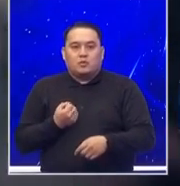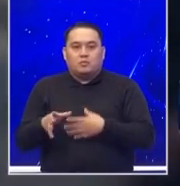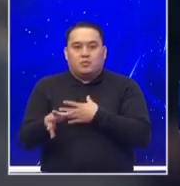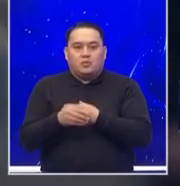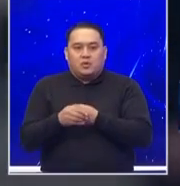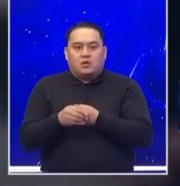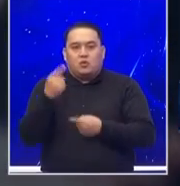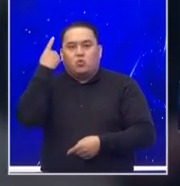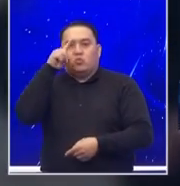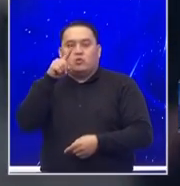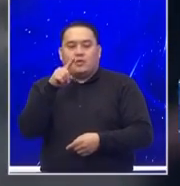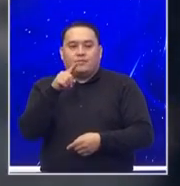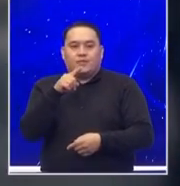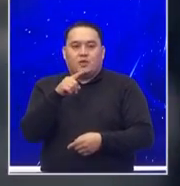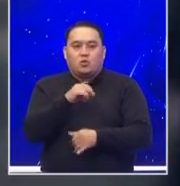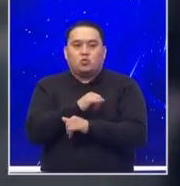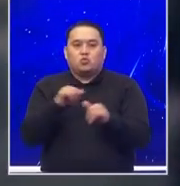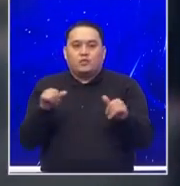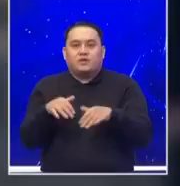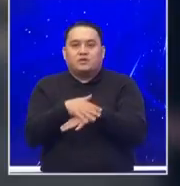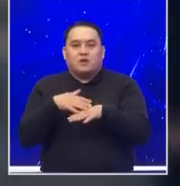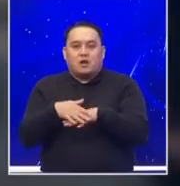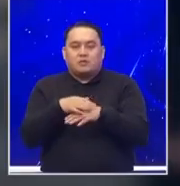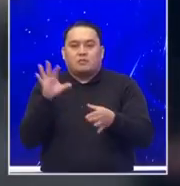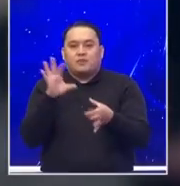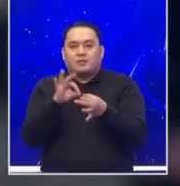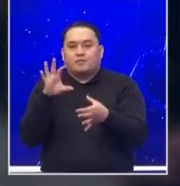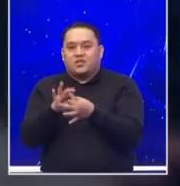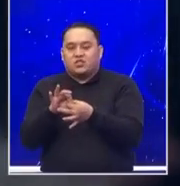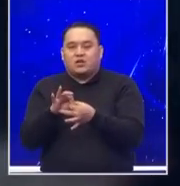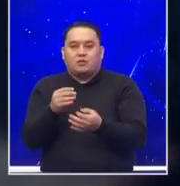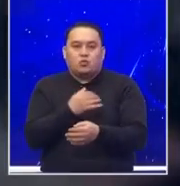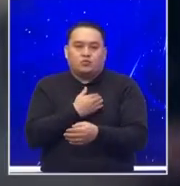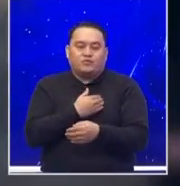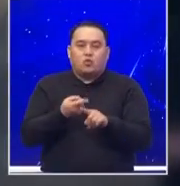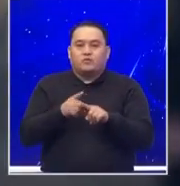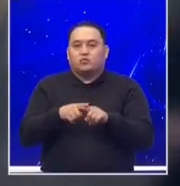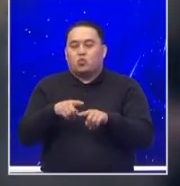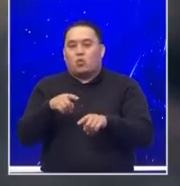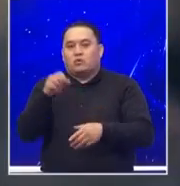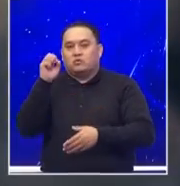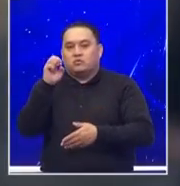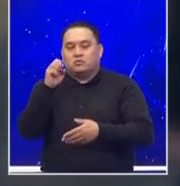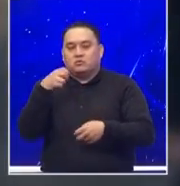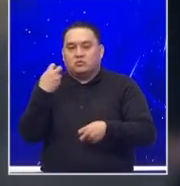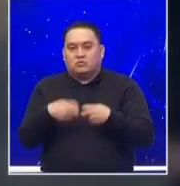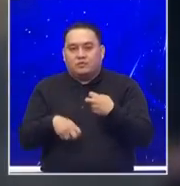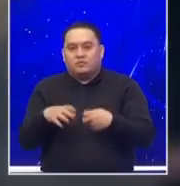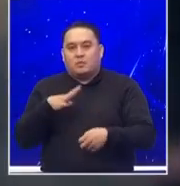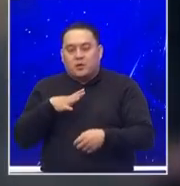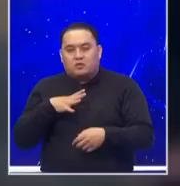Мен дос балам болады. Мен көлік иесімін. Абжарым Елмұрат тұрады. Мен сіздерге айтам, енді қайда алмаңыздар. Бұл